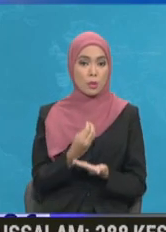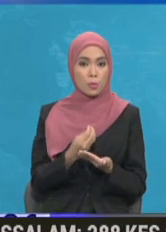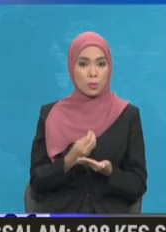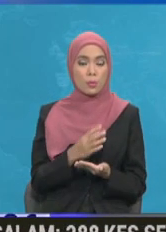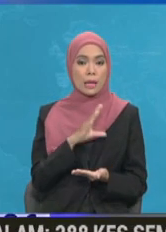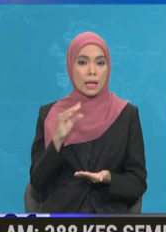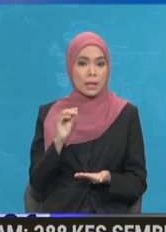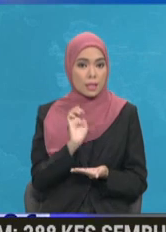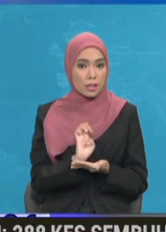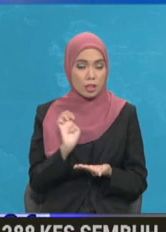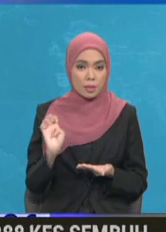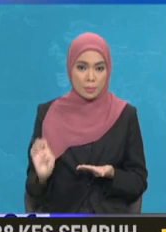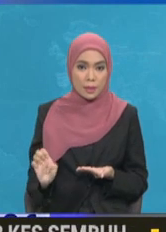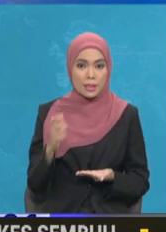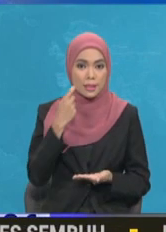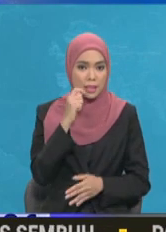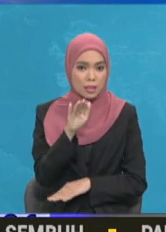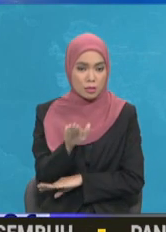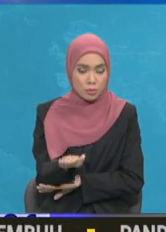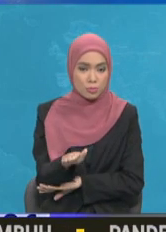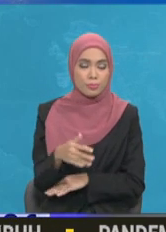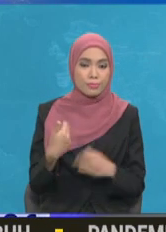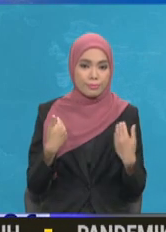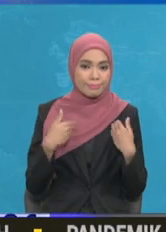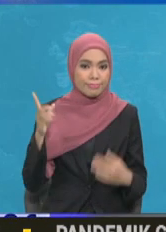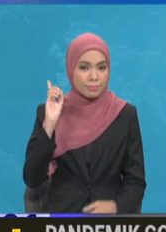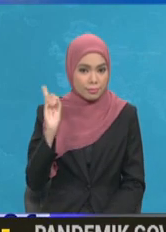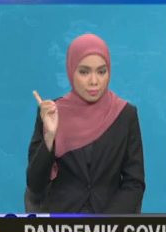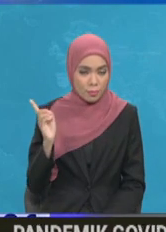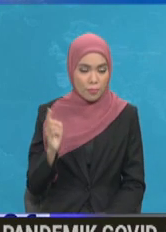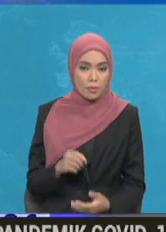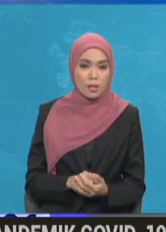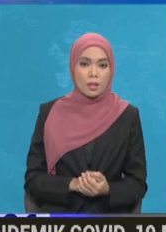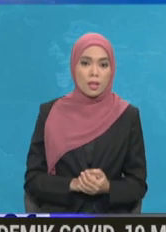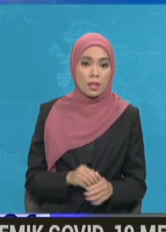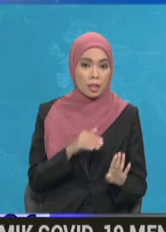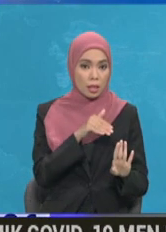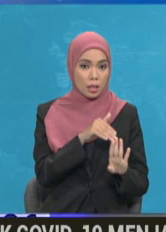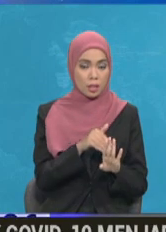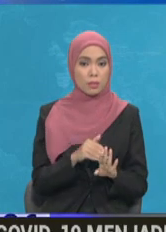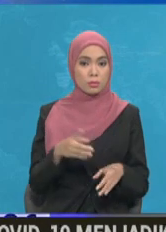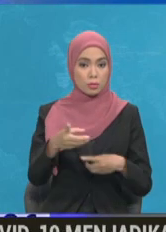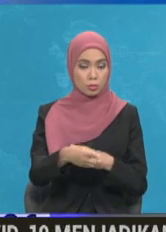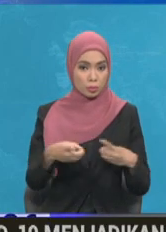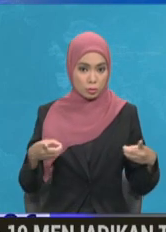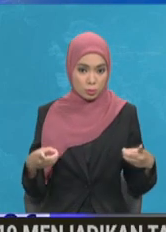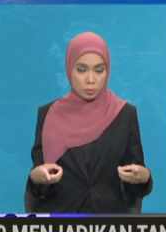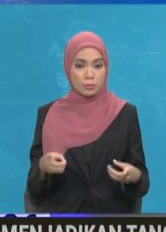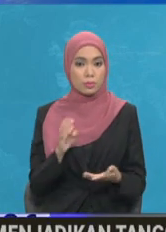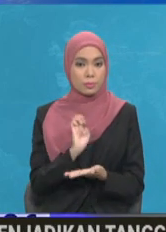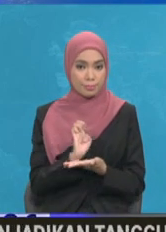jabatan-jabatan di dalamnya petang tadi mengadakan ceramah khas majelis berlangsung di dewan Tirta kementerian keuangan dan